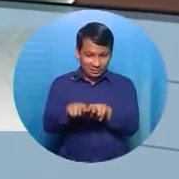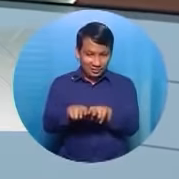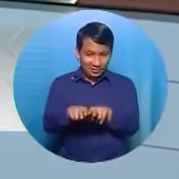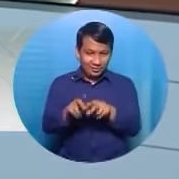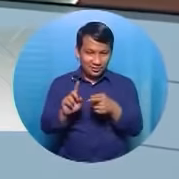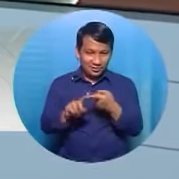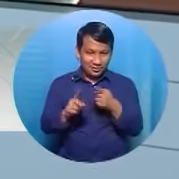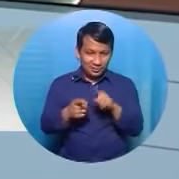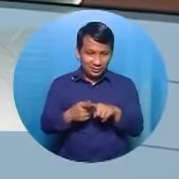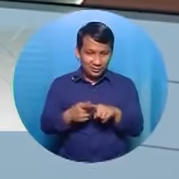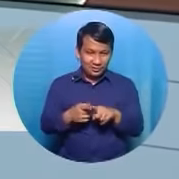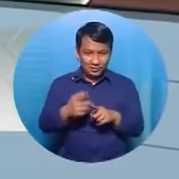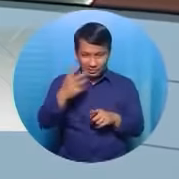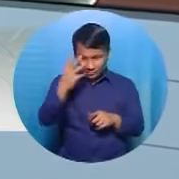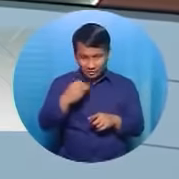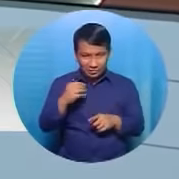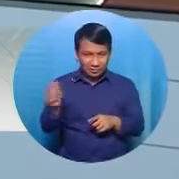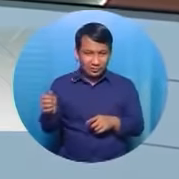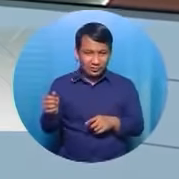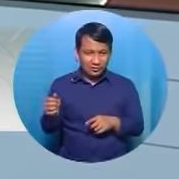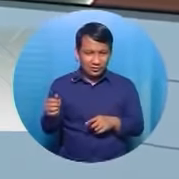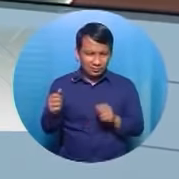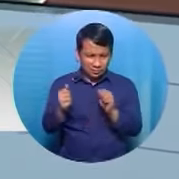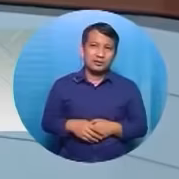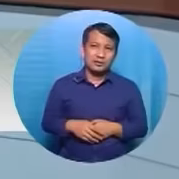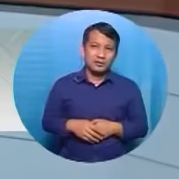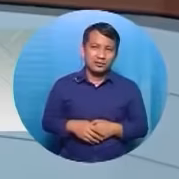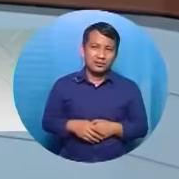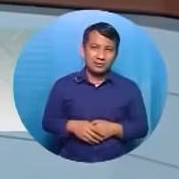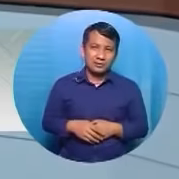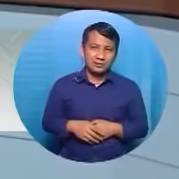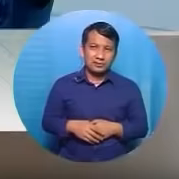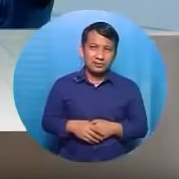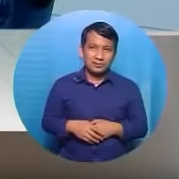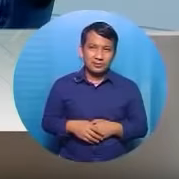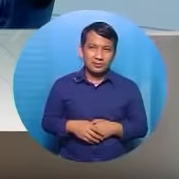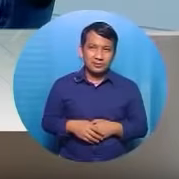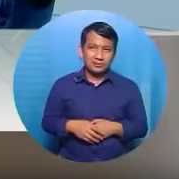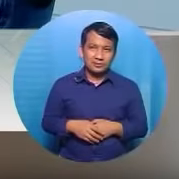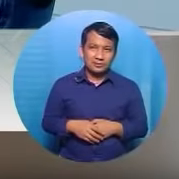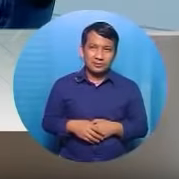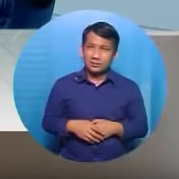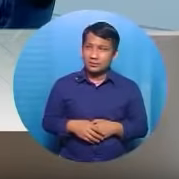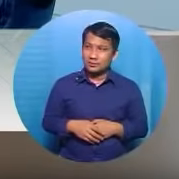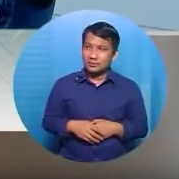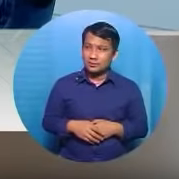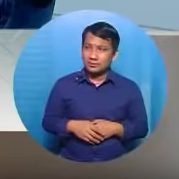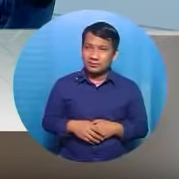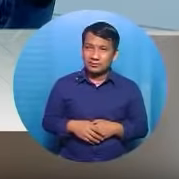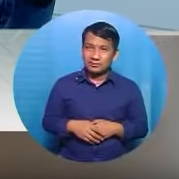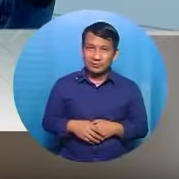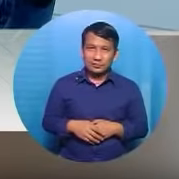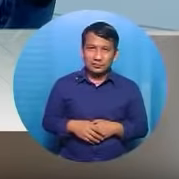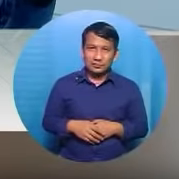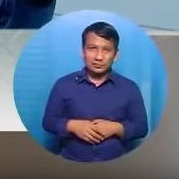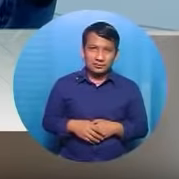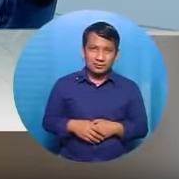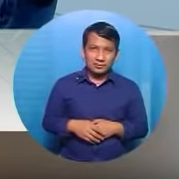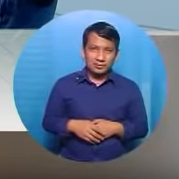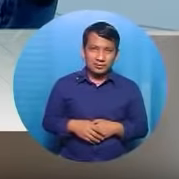friend mo matulog. At bakit ka natutulog katabi ang friend mo? Sir, padulong na pumunduti yan, sir. Kayo magkandak na mi o